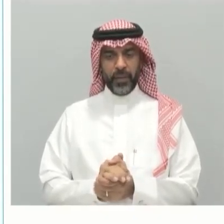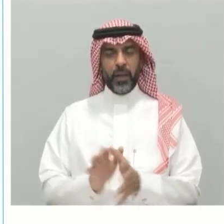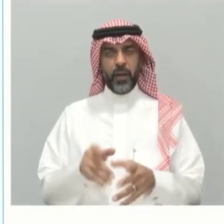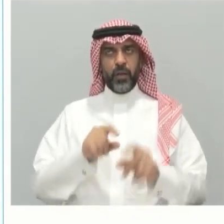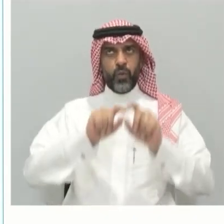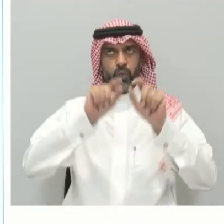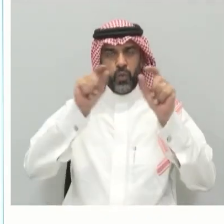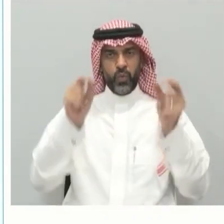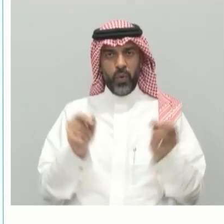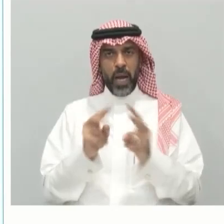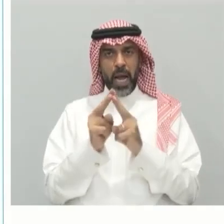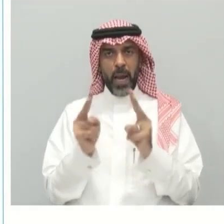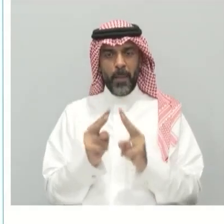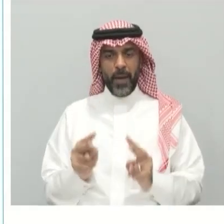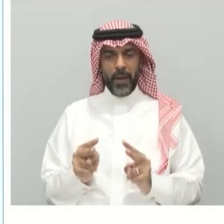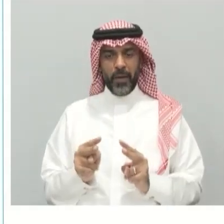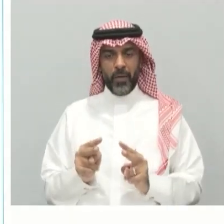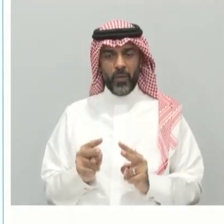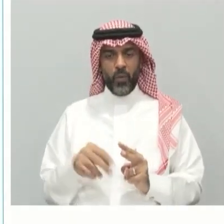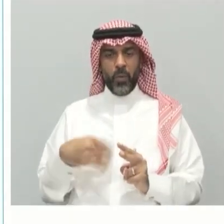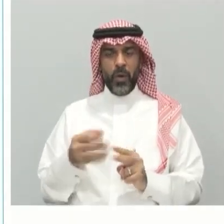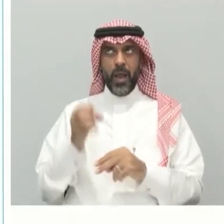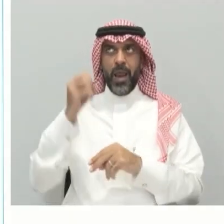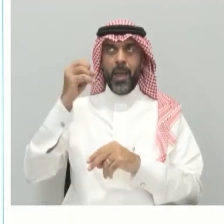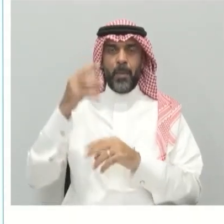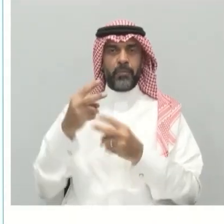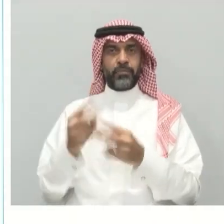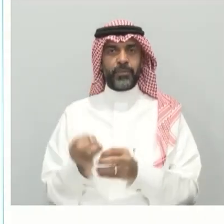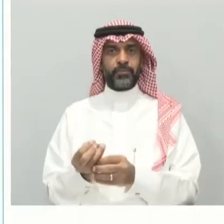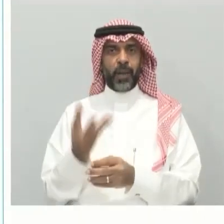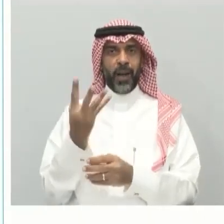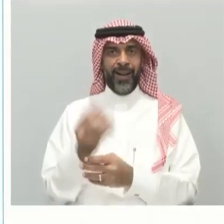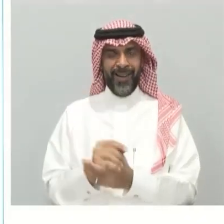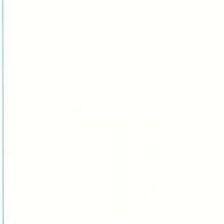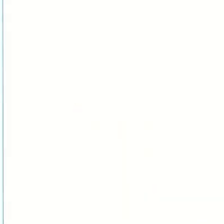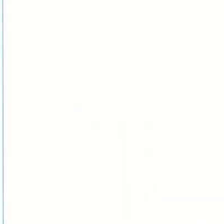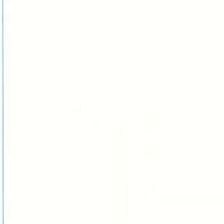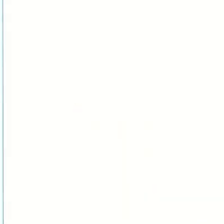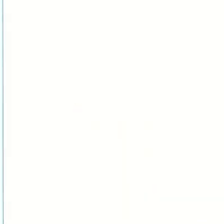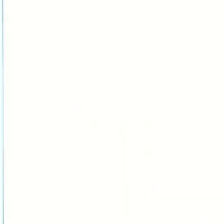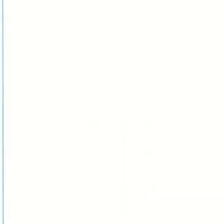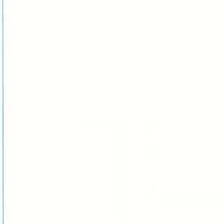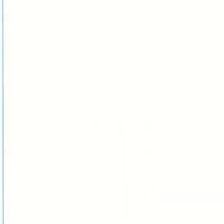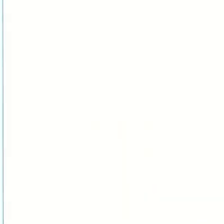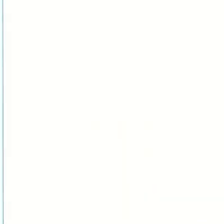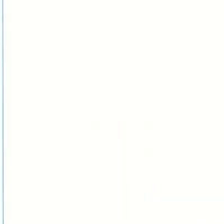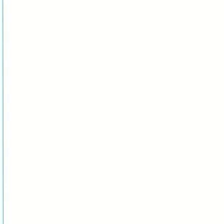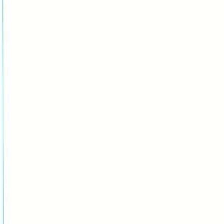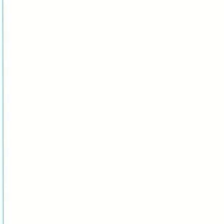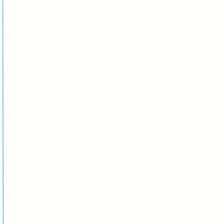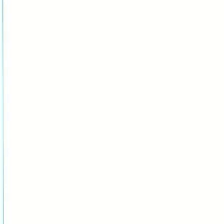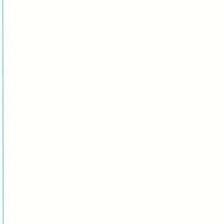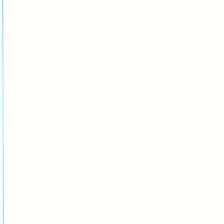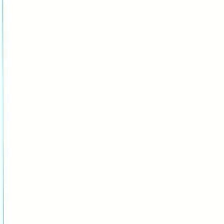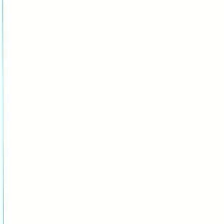بالتيار الكهربائي وبعد ذلك تضاء المصابيح تضاء المصابيح بعد ذلك